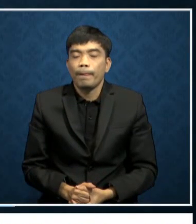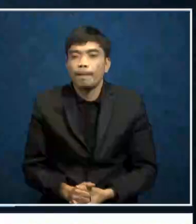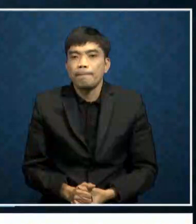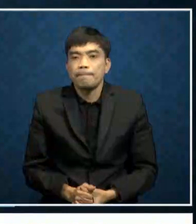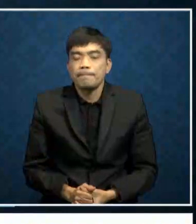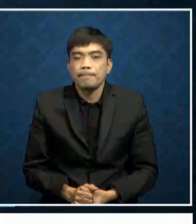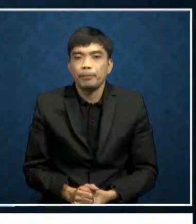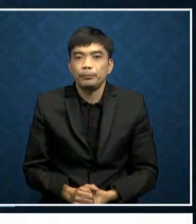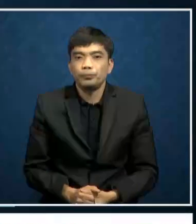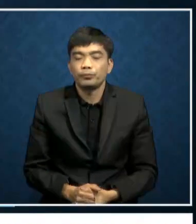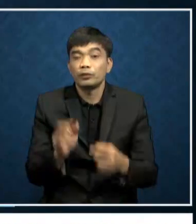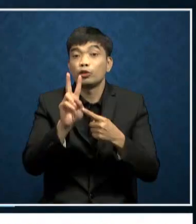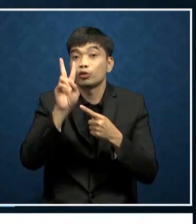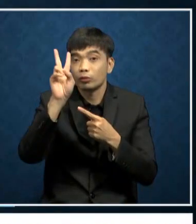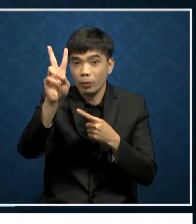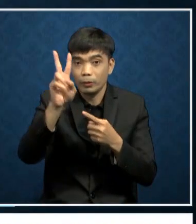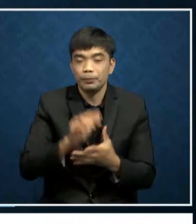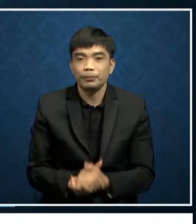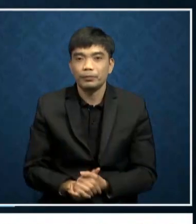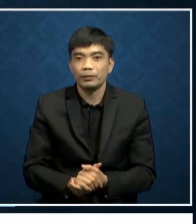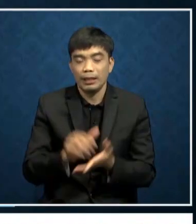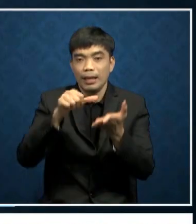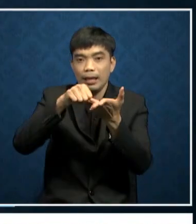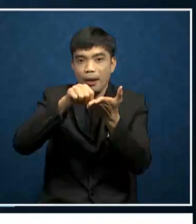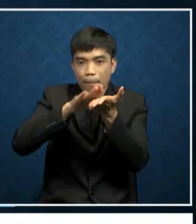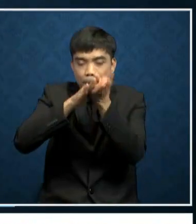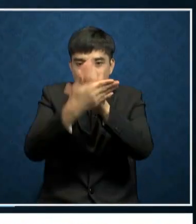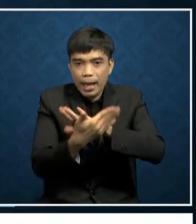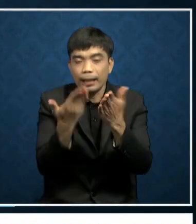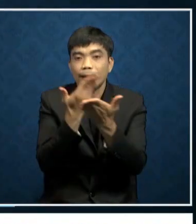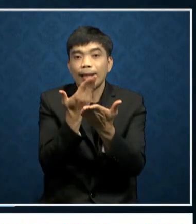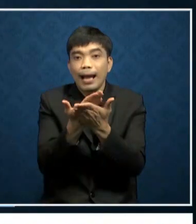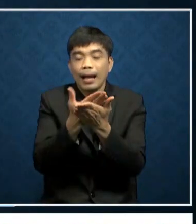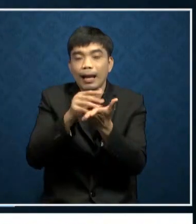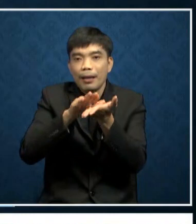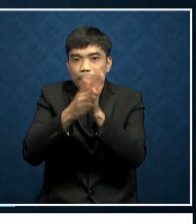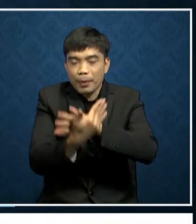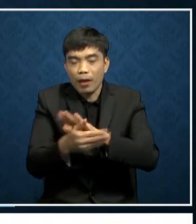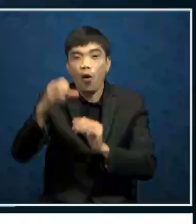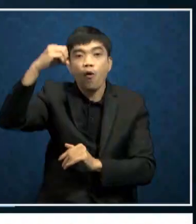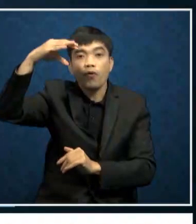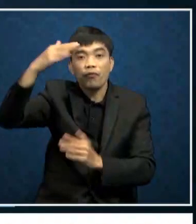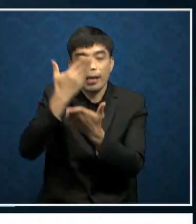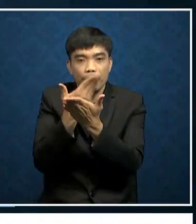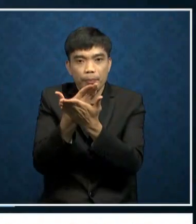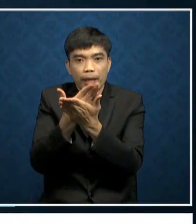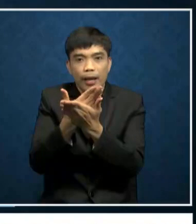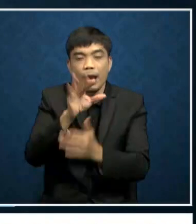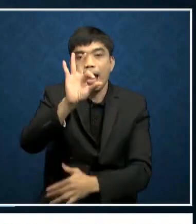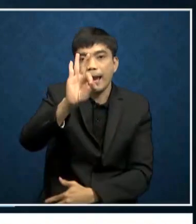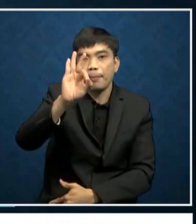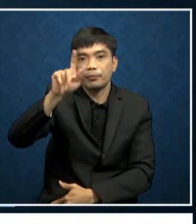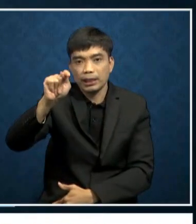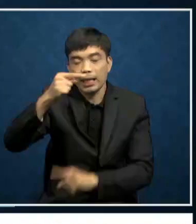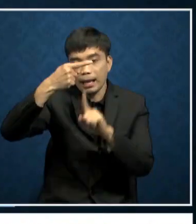สังเกตหัวข้อย่อยที่ 2การปรับอัตราไฟฟ้าตามสูตรการปรับอัตราค่าไฟฟ้าอัตราอนุมัตินะครับ FT